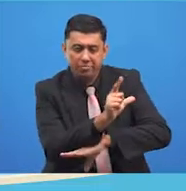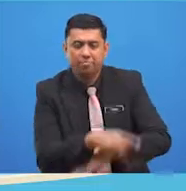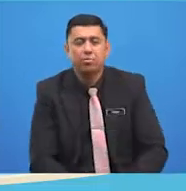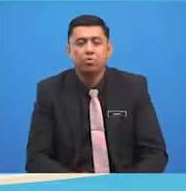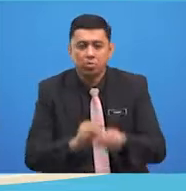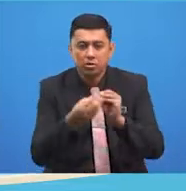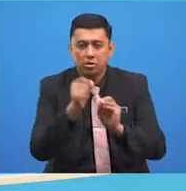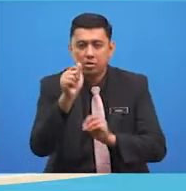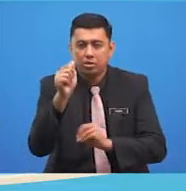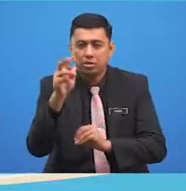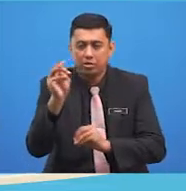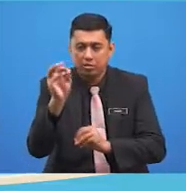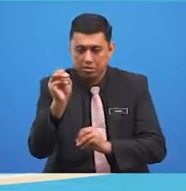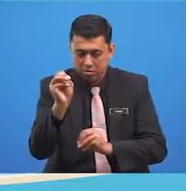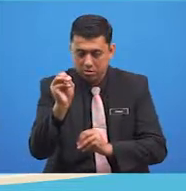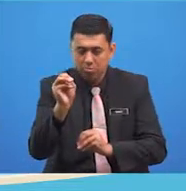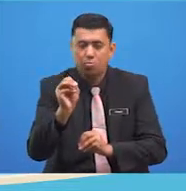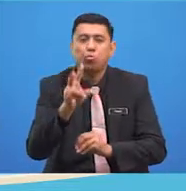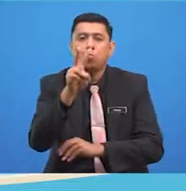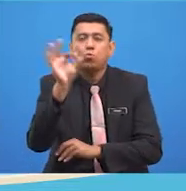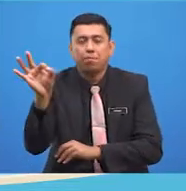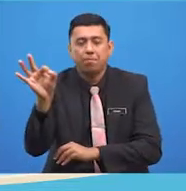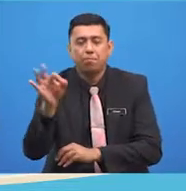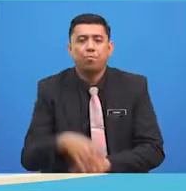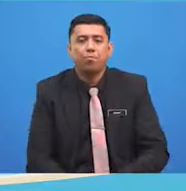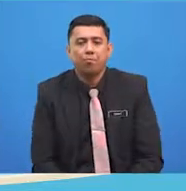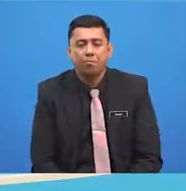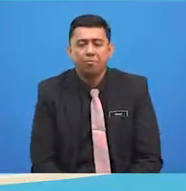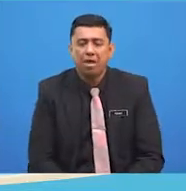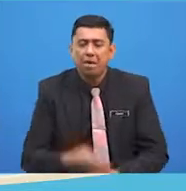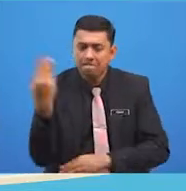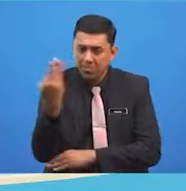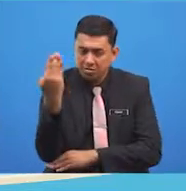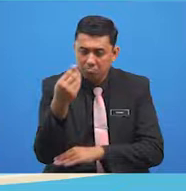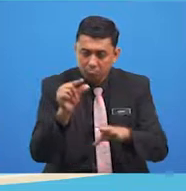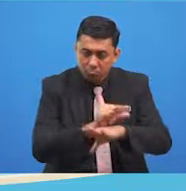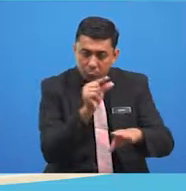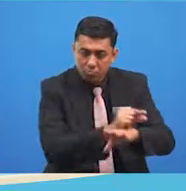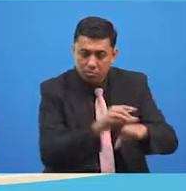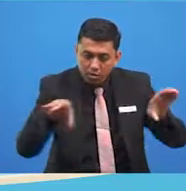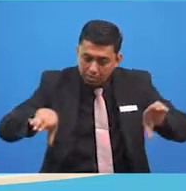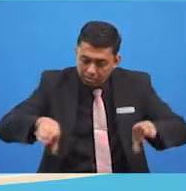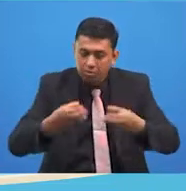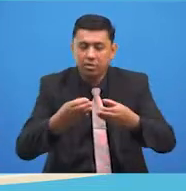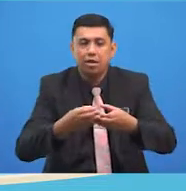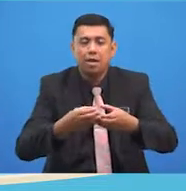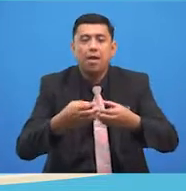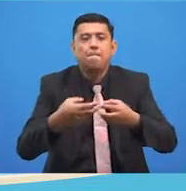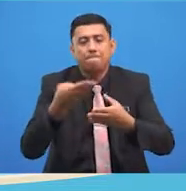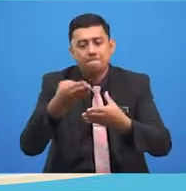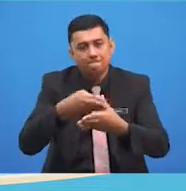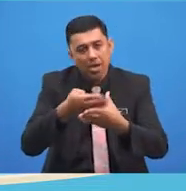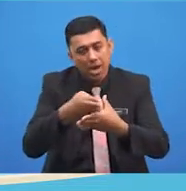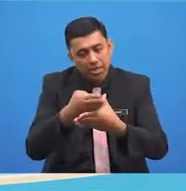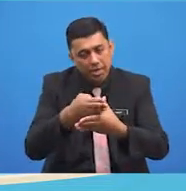atom 29. Ia merupakan logam mulo yang digunakan dalam pembuatan bahagian elektrik yang